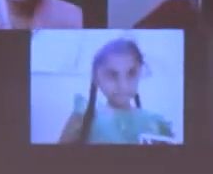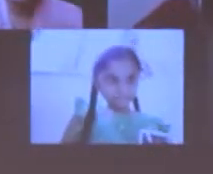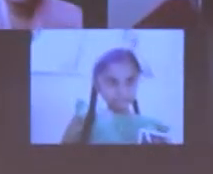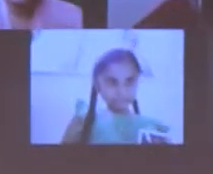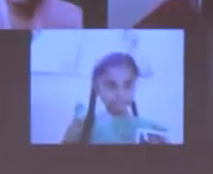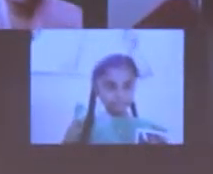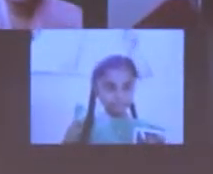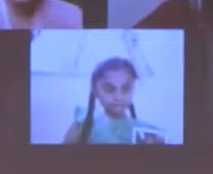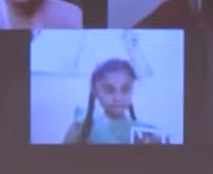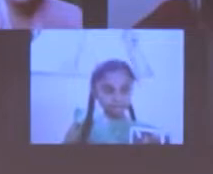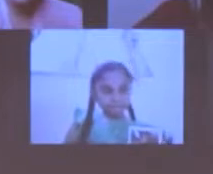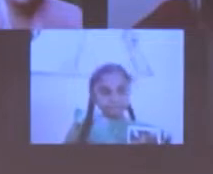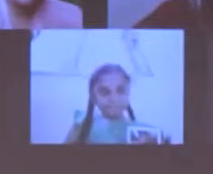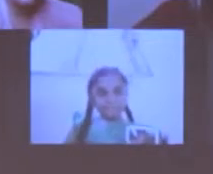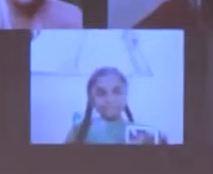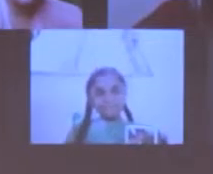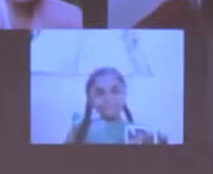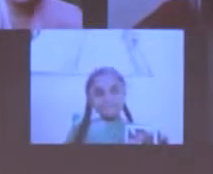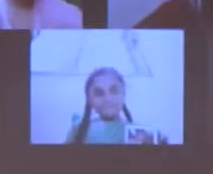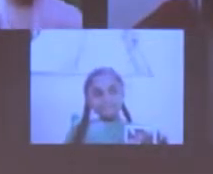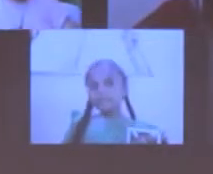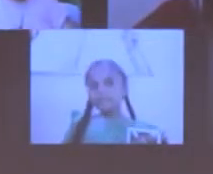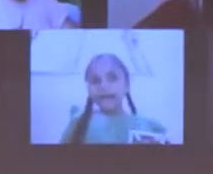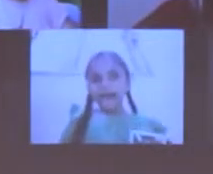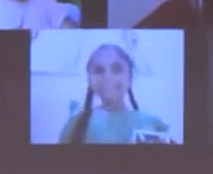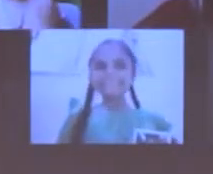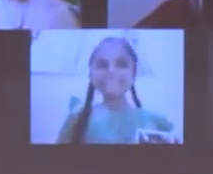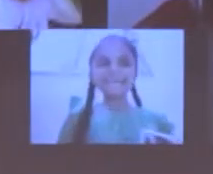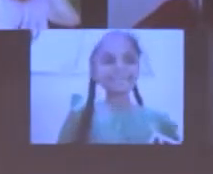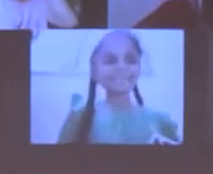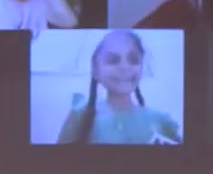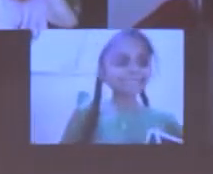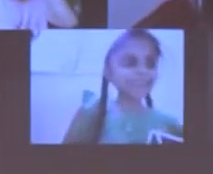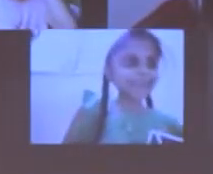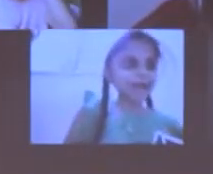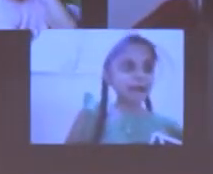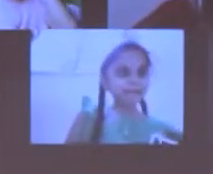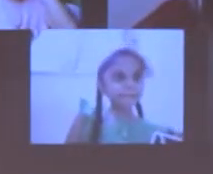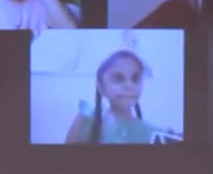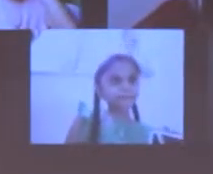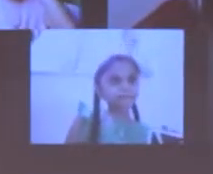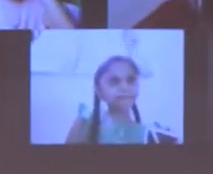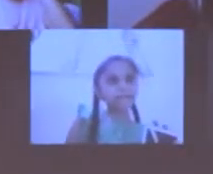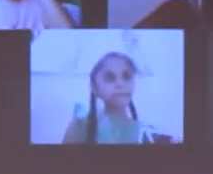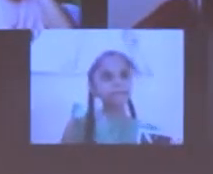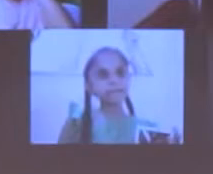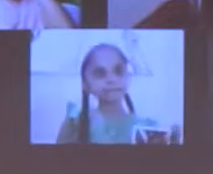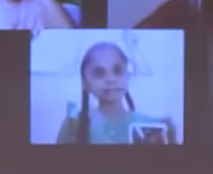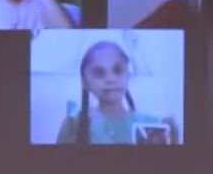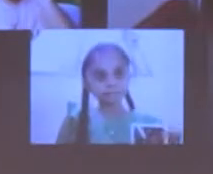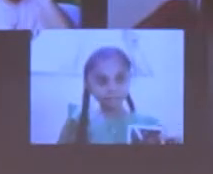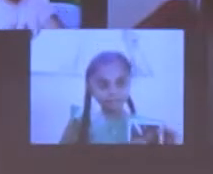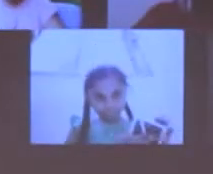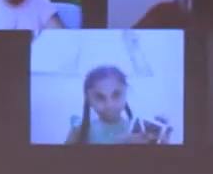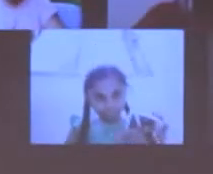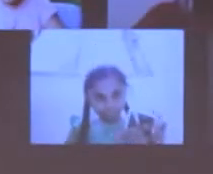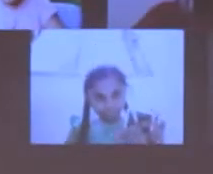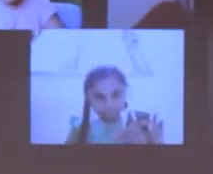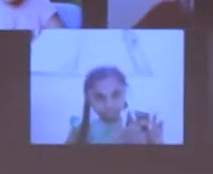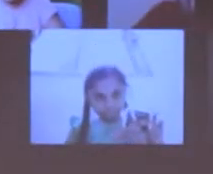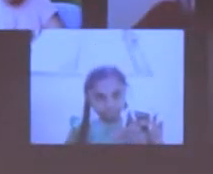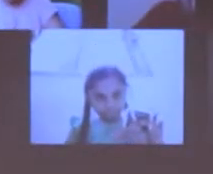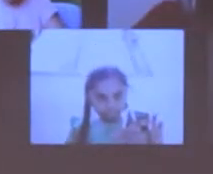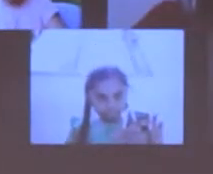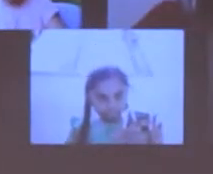ಕ್ಲಬ್ 2 ಇದೆ. ಐಶಾ ನಿನ್ನ ಹತ್ರ ಯಾವ ನಂಬರ್? ಶೇಪ್ ಏನು?